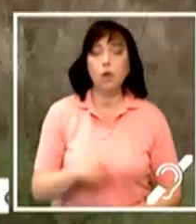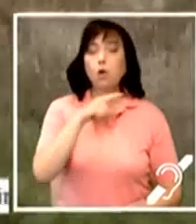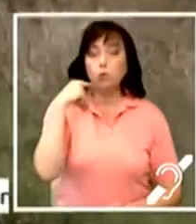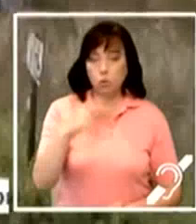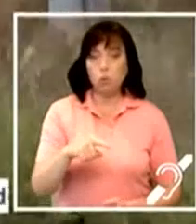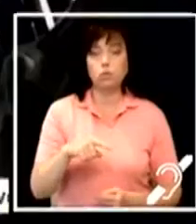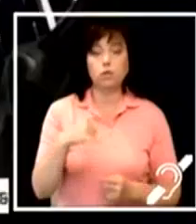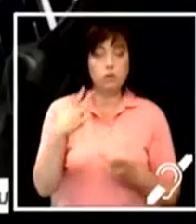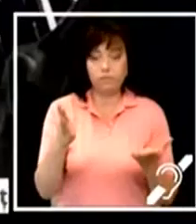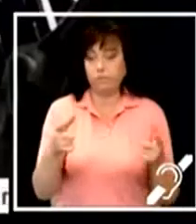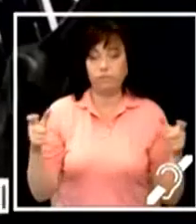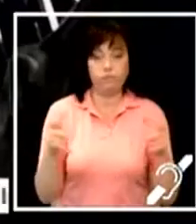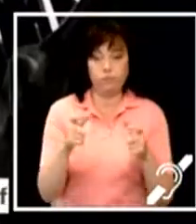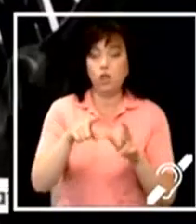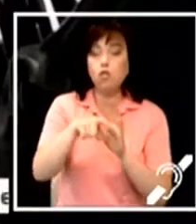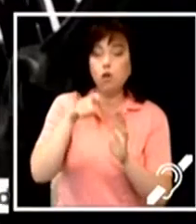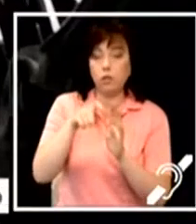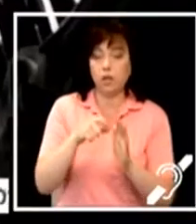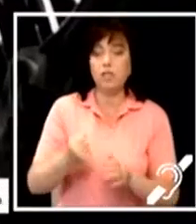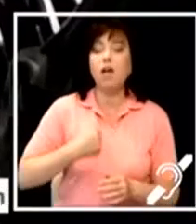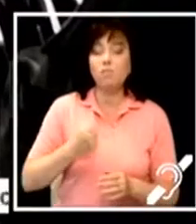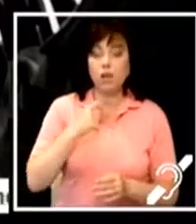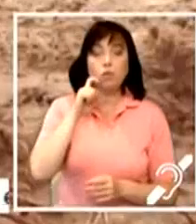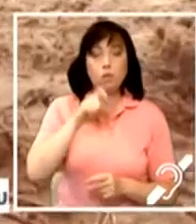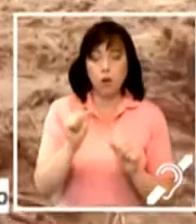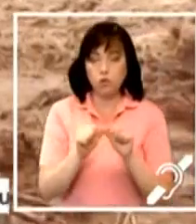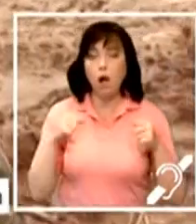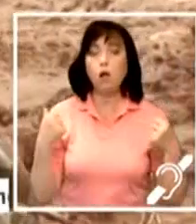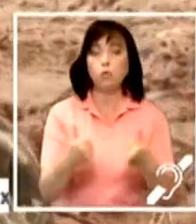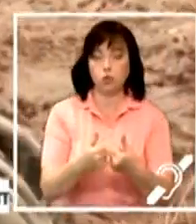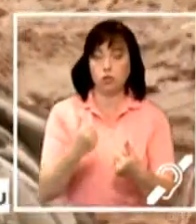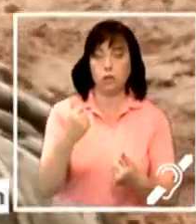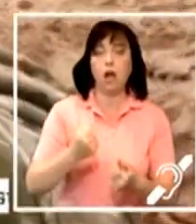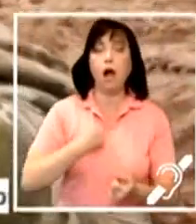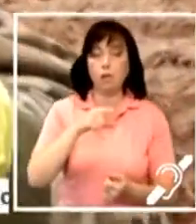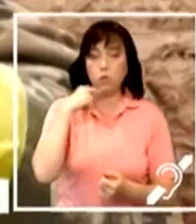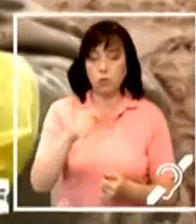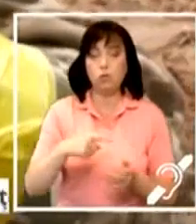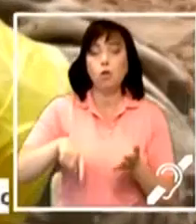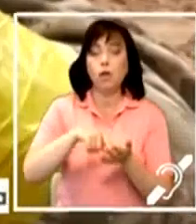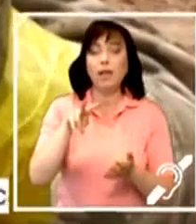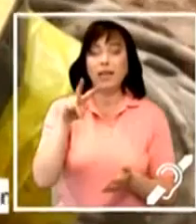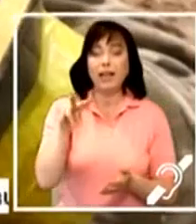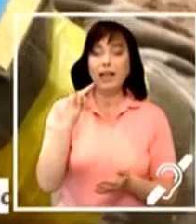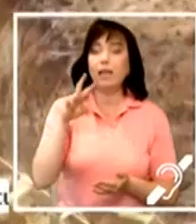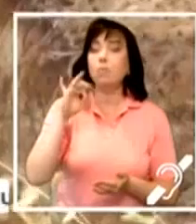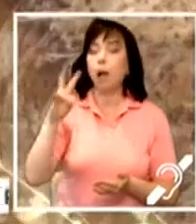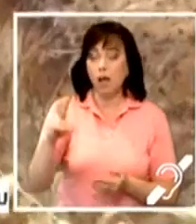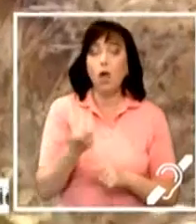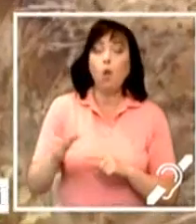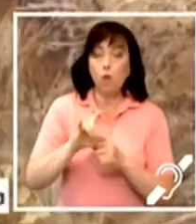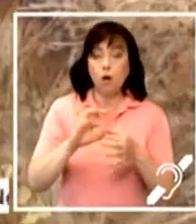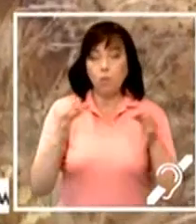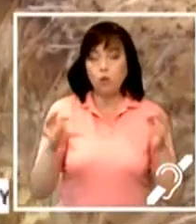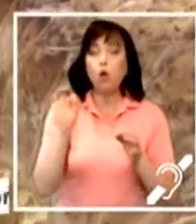Rușii au ajuns într-o capcană în regiunea Donețk. Trupele ucrainene au înconjurat armata lui Putin în zona orașului Liman. Cu mai multe informații despre